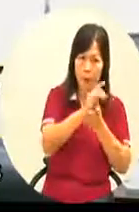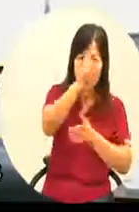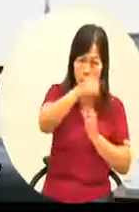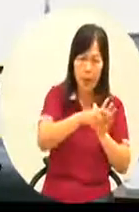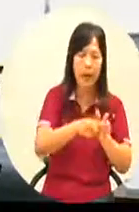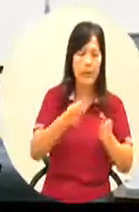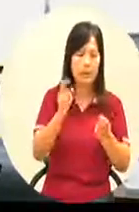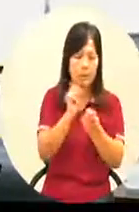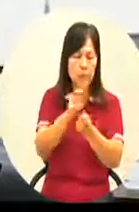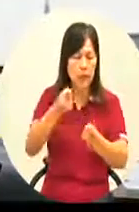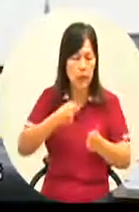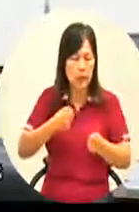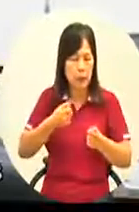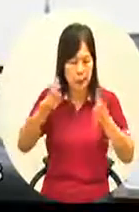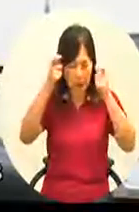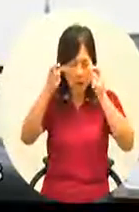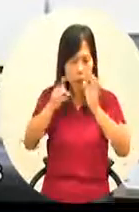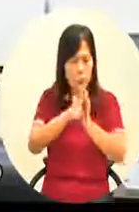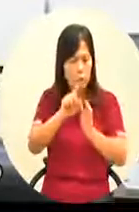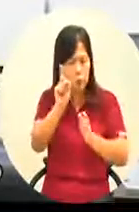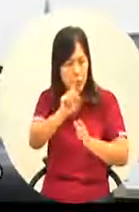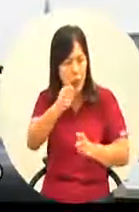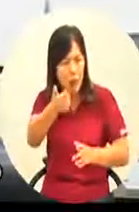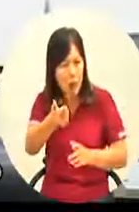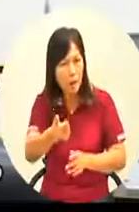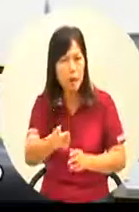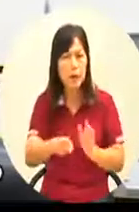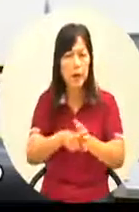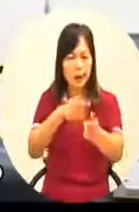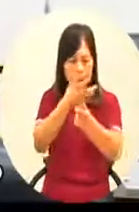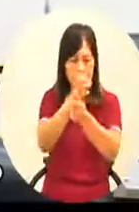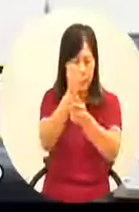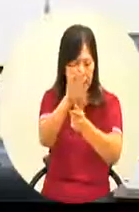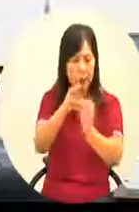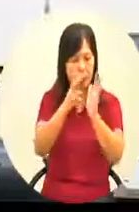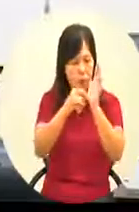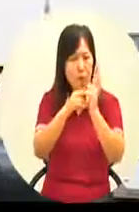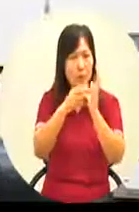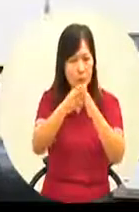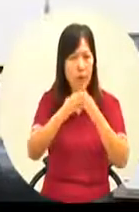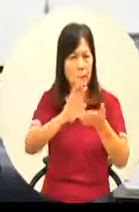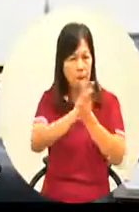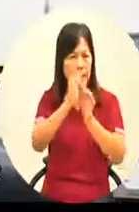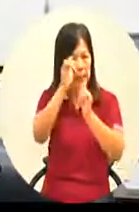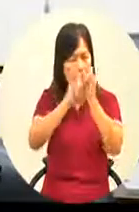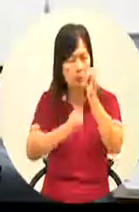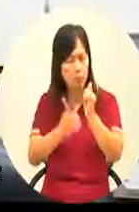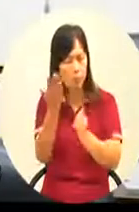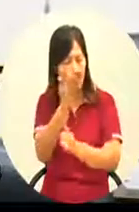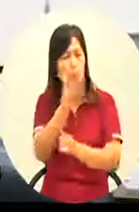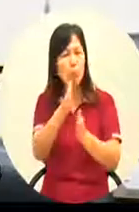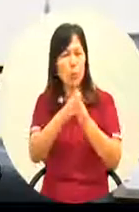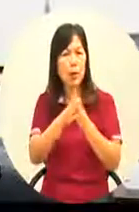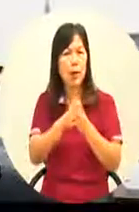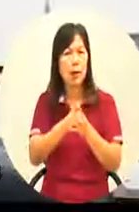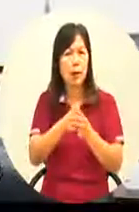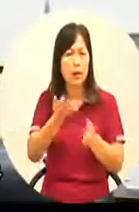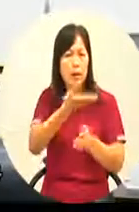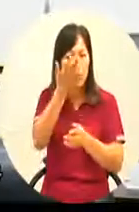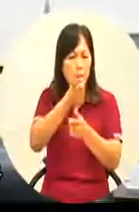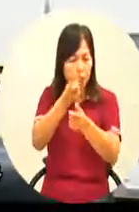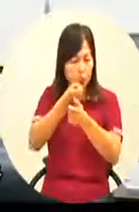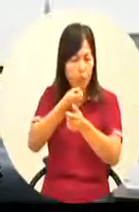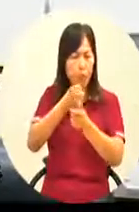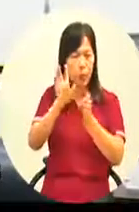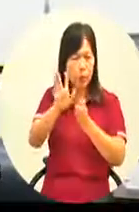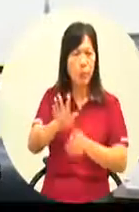雄有什么好的蛙哥。那个怎样和怎样，真的编故事，美好的故事，就可以有很多观光资源、南